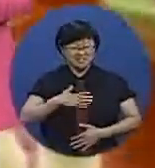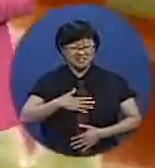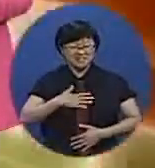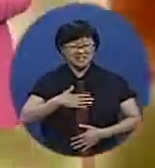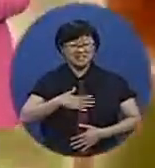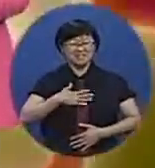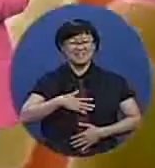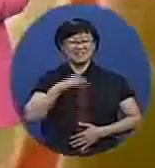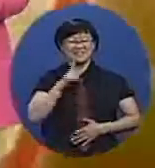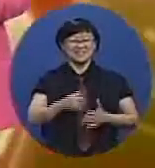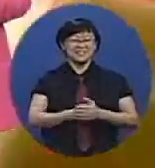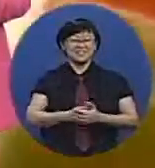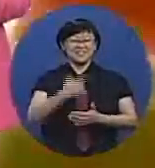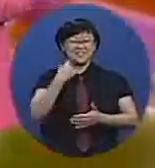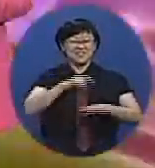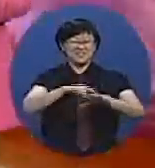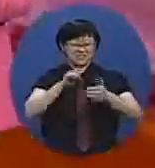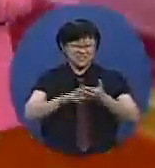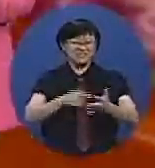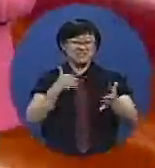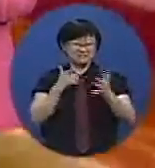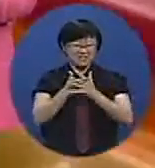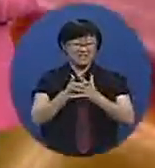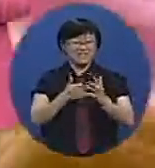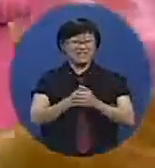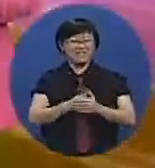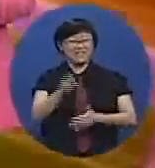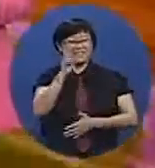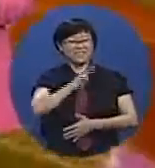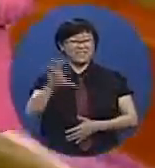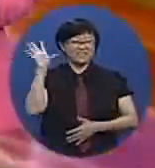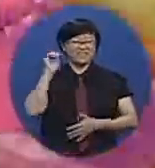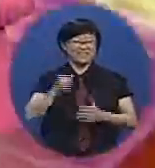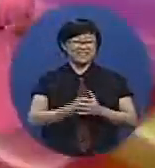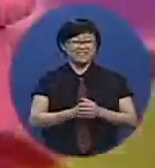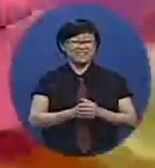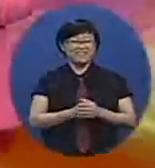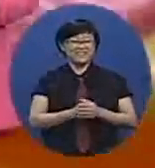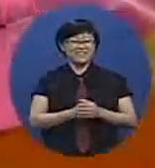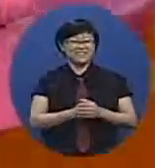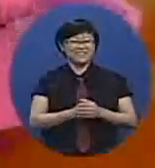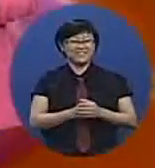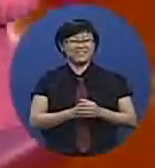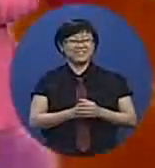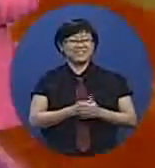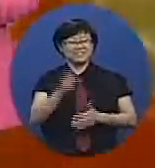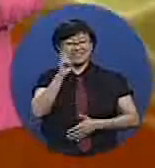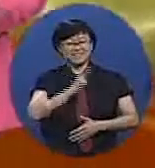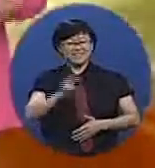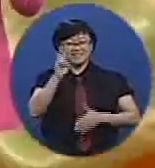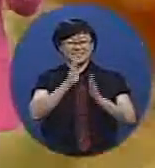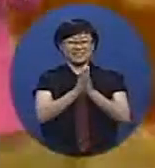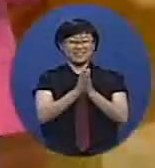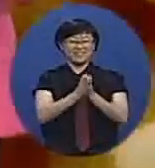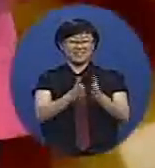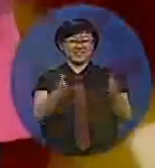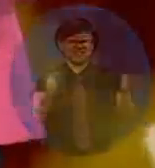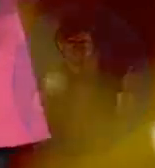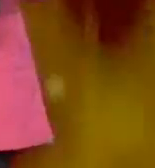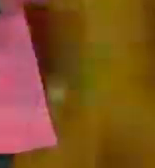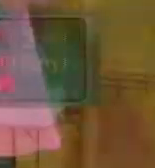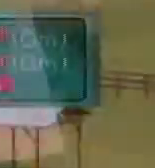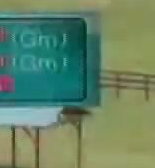어머니 알았습니다. 어머니 마음 알았어요. 자, 노래 들어보겠습니다. 네. 자, 음악 주세요.